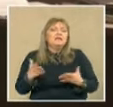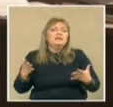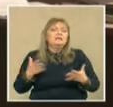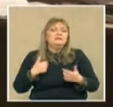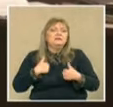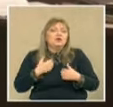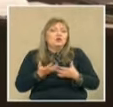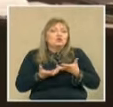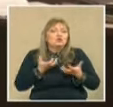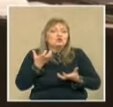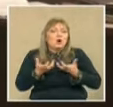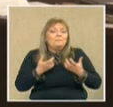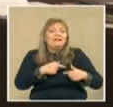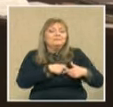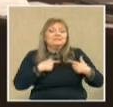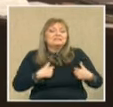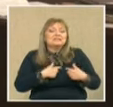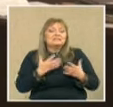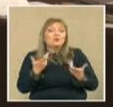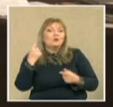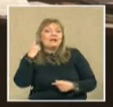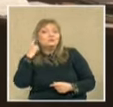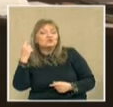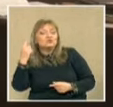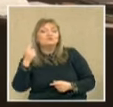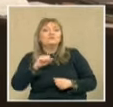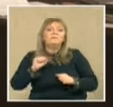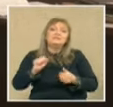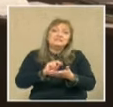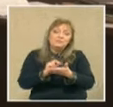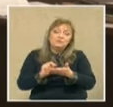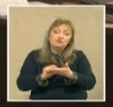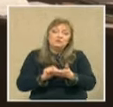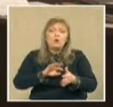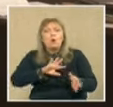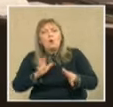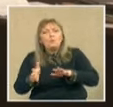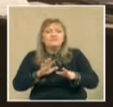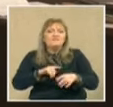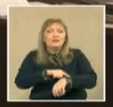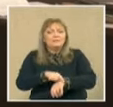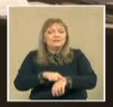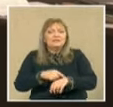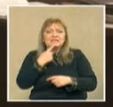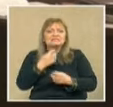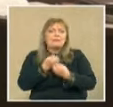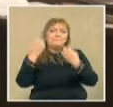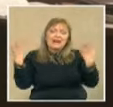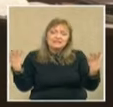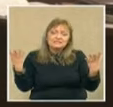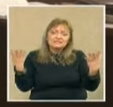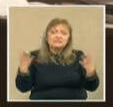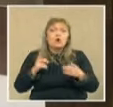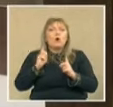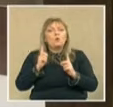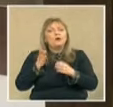топлят ми сърцето, като се чуваме, си пишем от време на време, даже и сега. За празници, като хора до